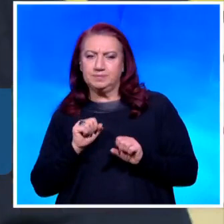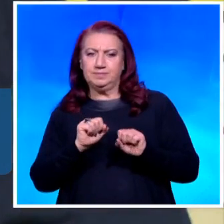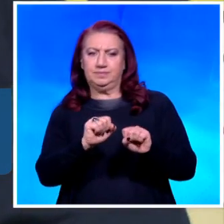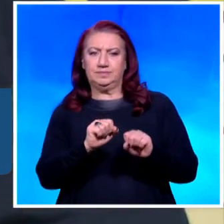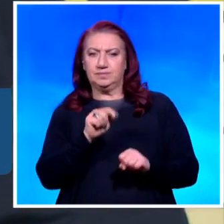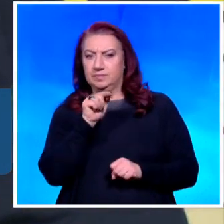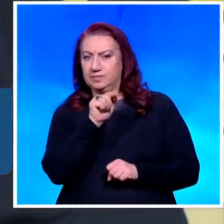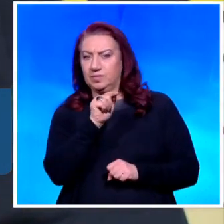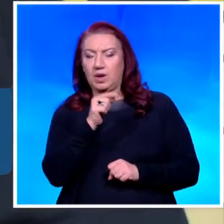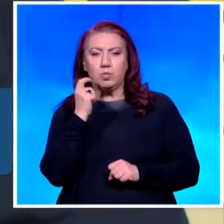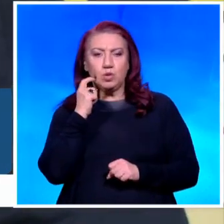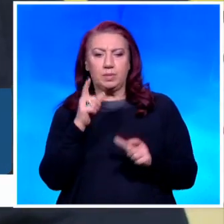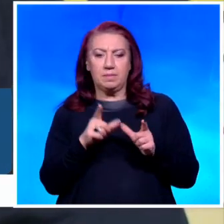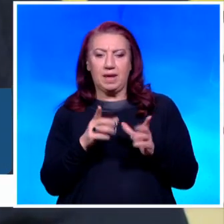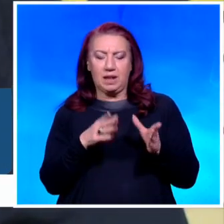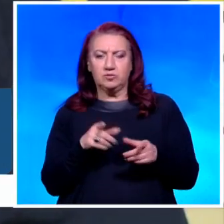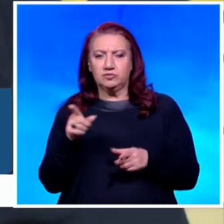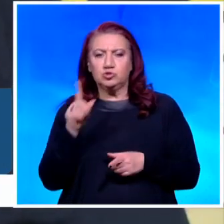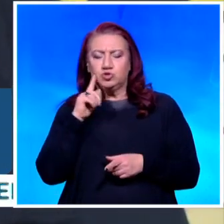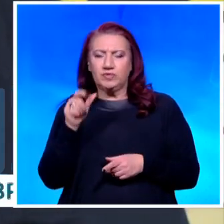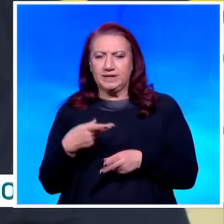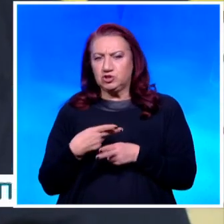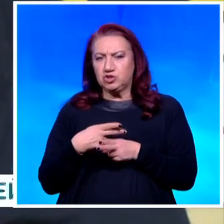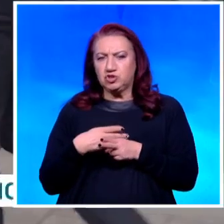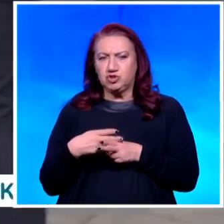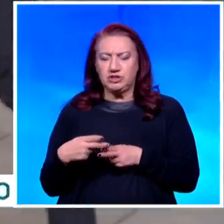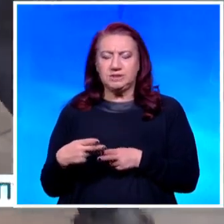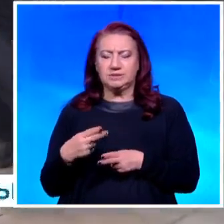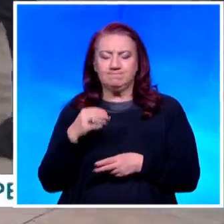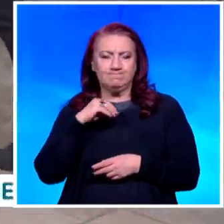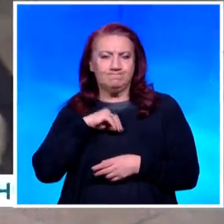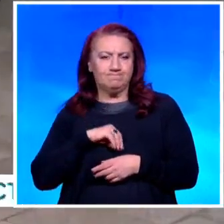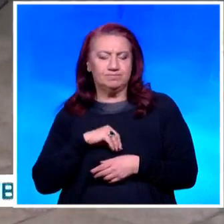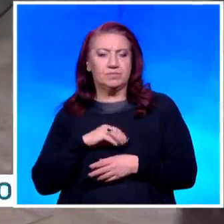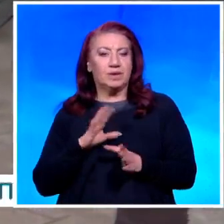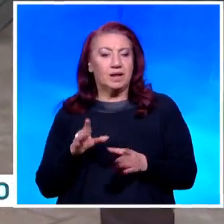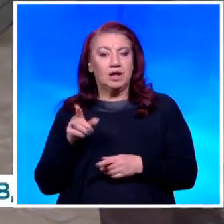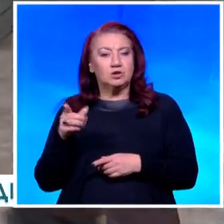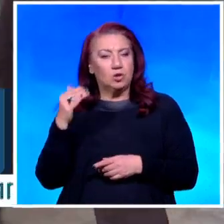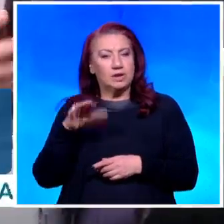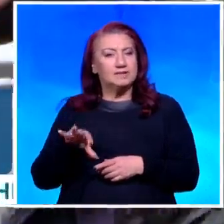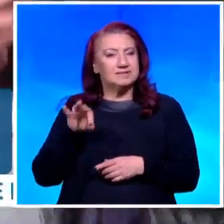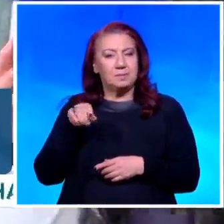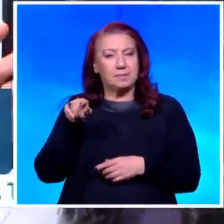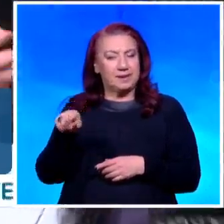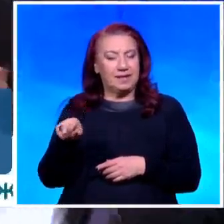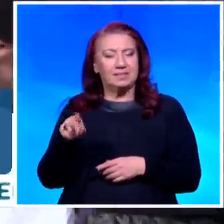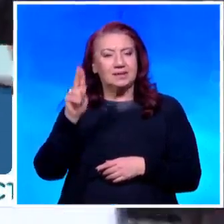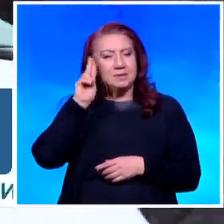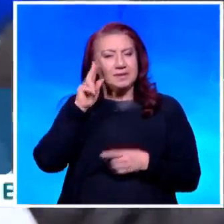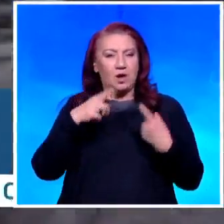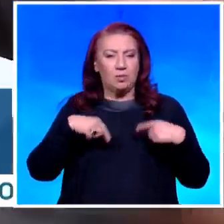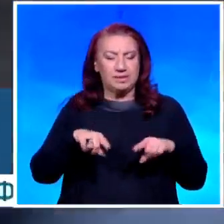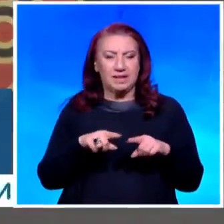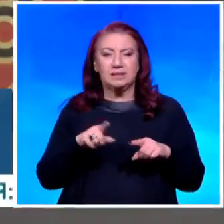Михайлов. Неоцапан, неопетнен. Касабов, който беше избран от изпълкома да отговаря за